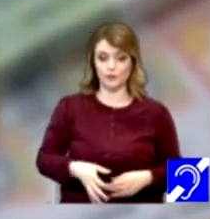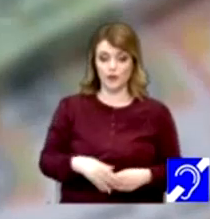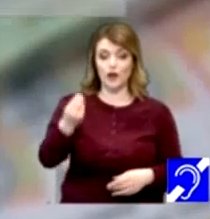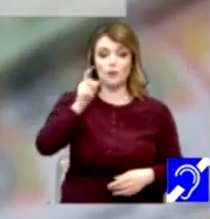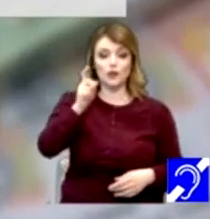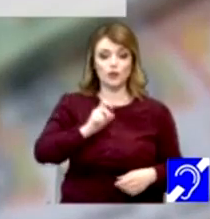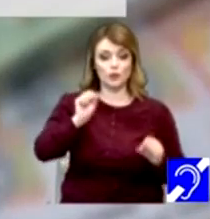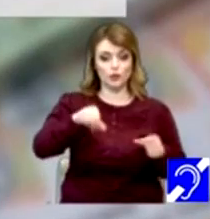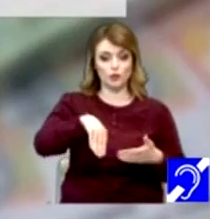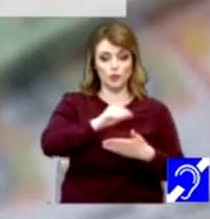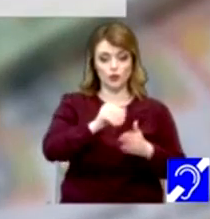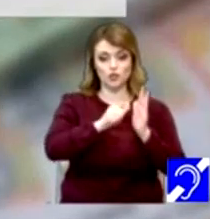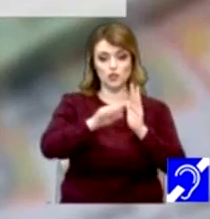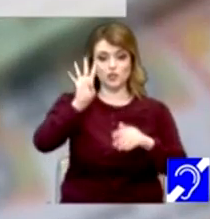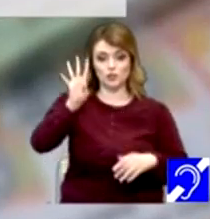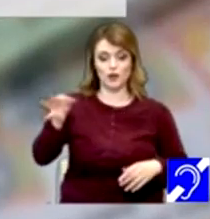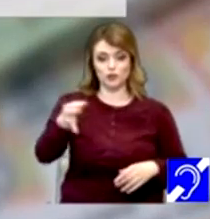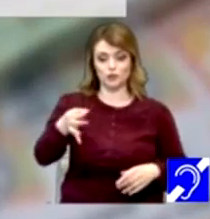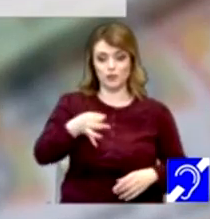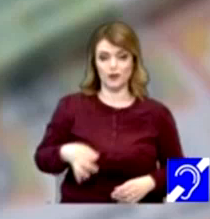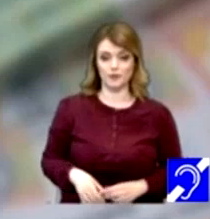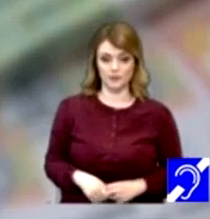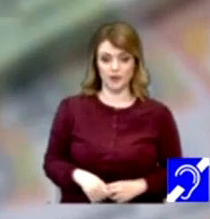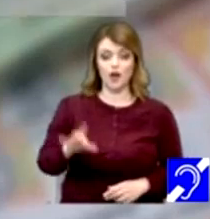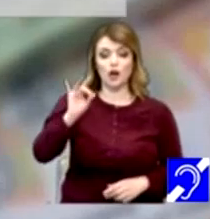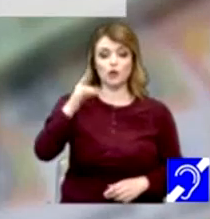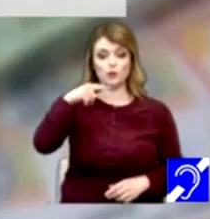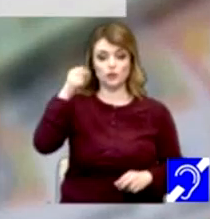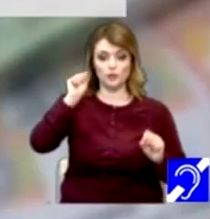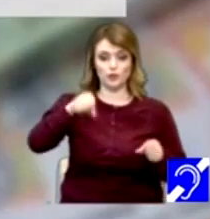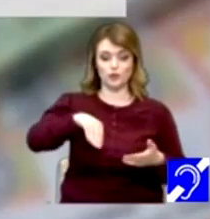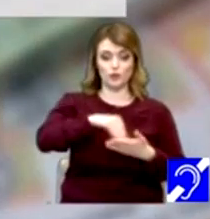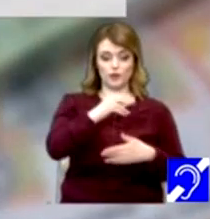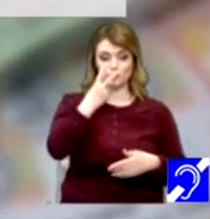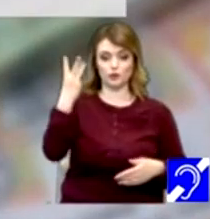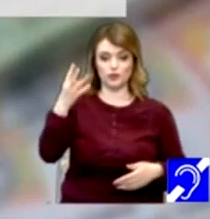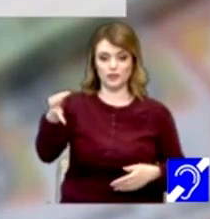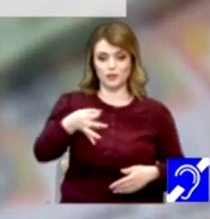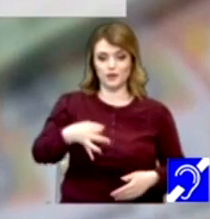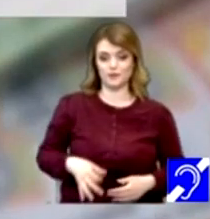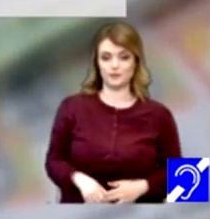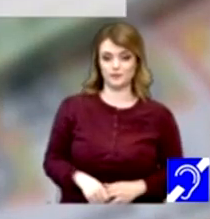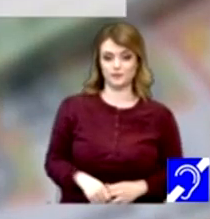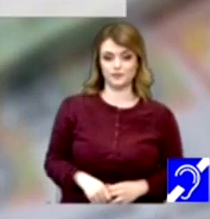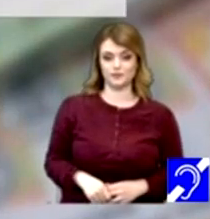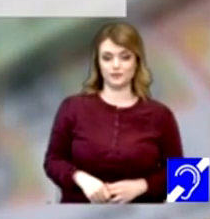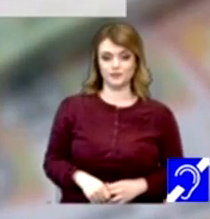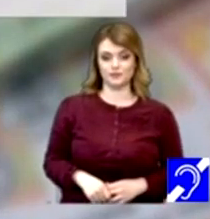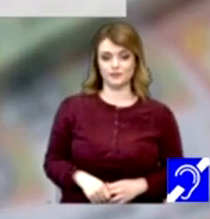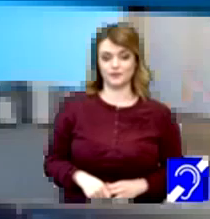4,33 lei. Hrivna ucraineană va fi cumpărată cu 64 lei, iar rubla rusească cu 23 lei.